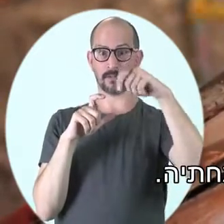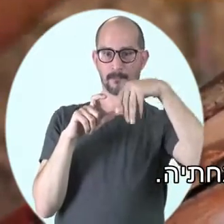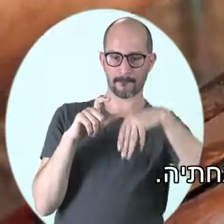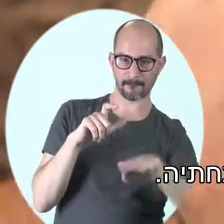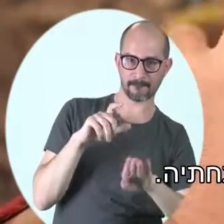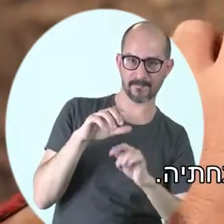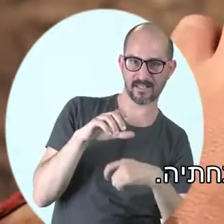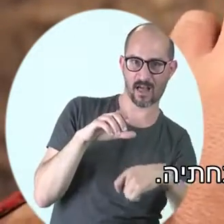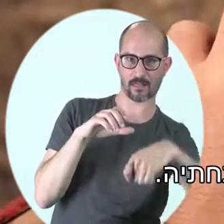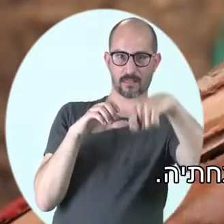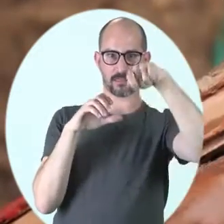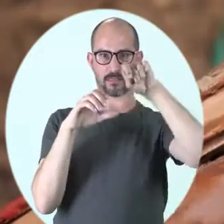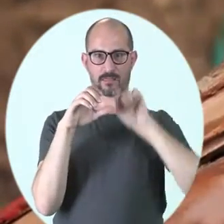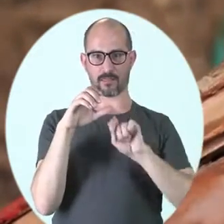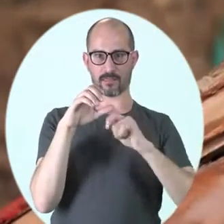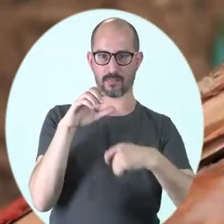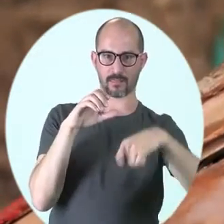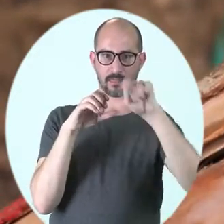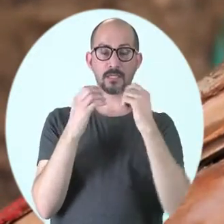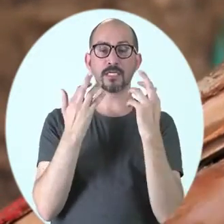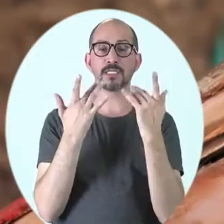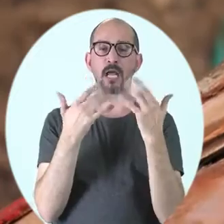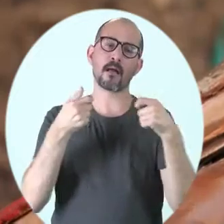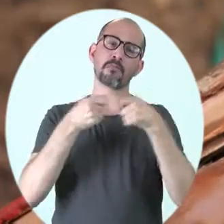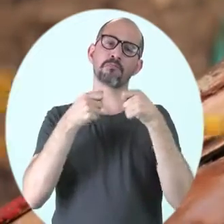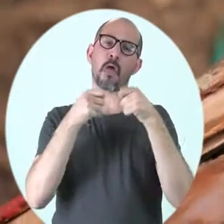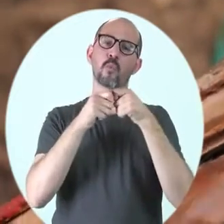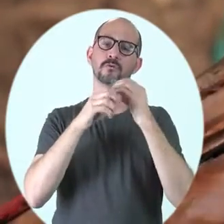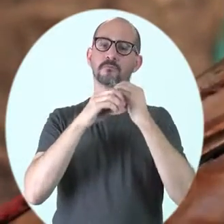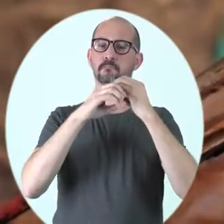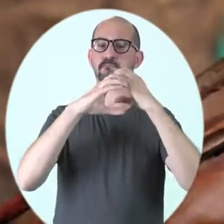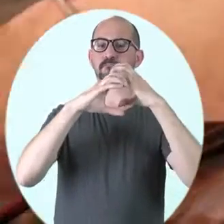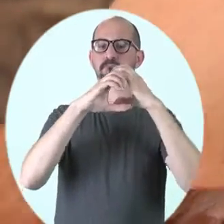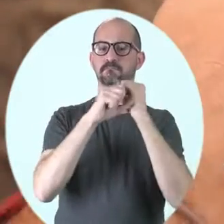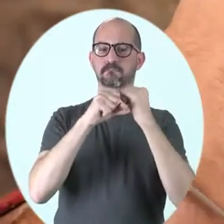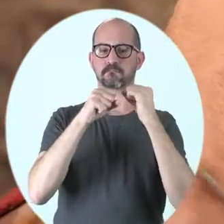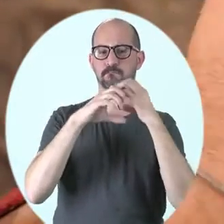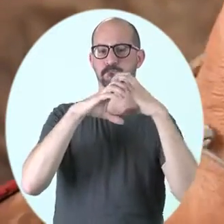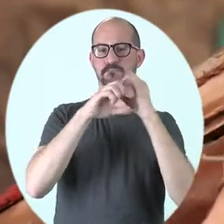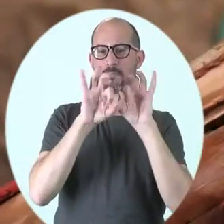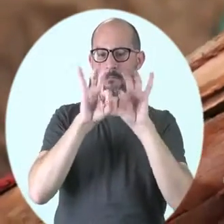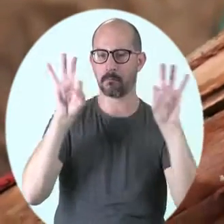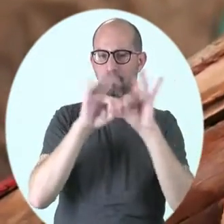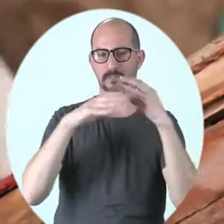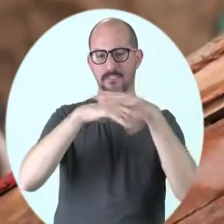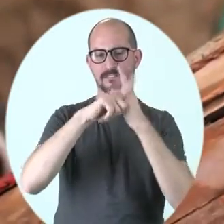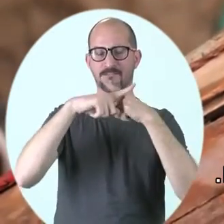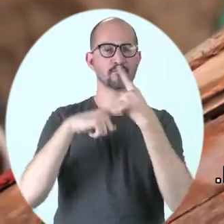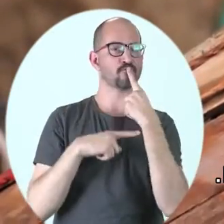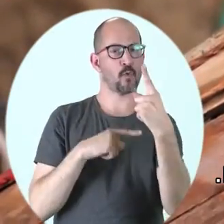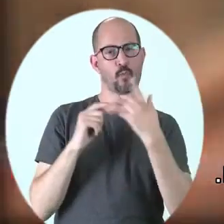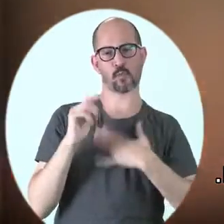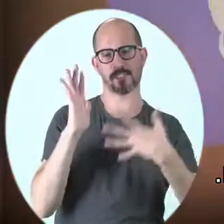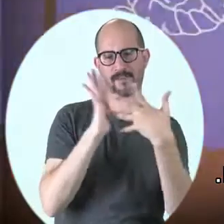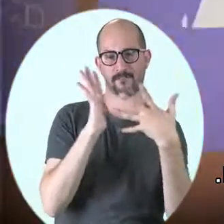את התחתונה, הוא יעבור מתחתיה. מספר ההקפות תלוי בקוטר הסנדה, עובי החבל והזווית הרצויה, אך